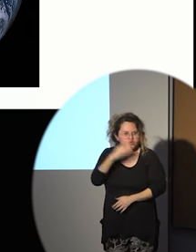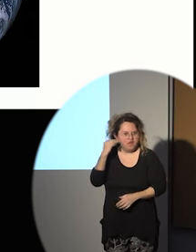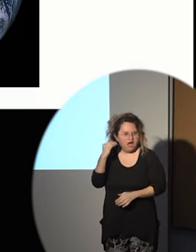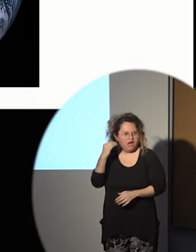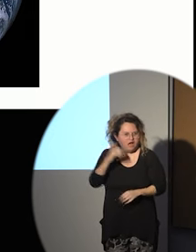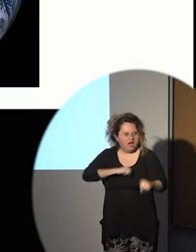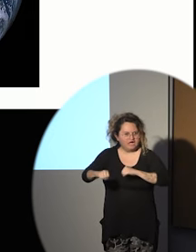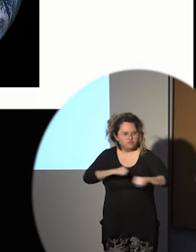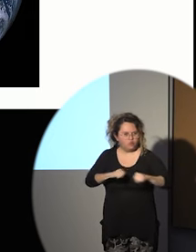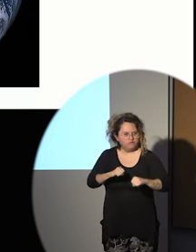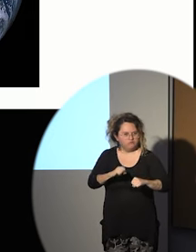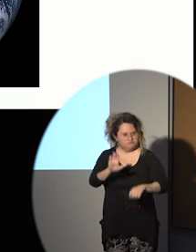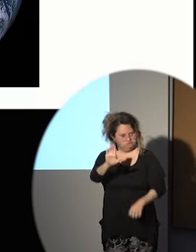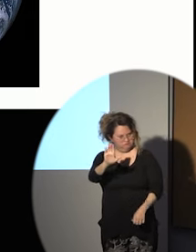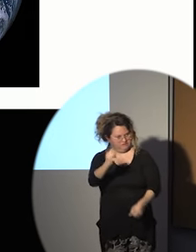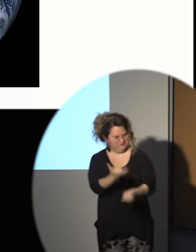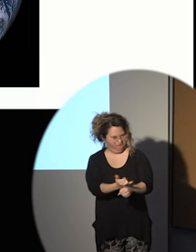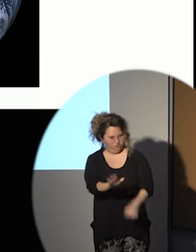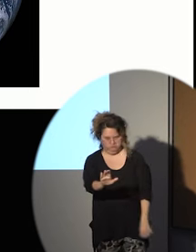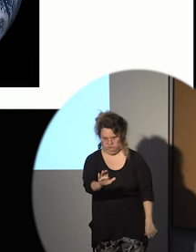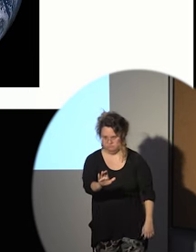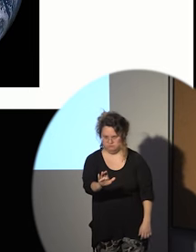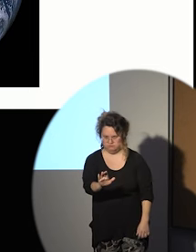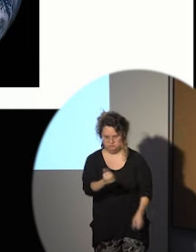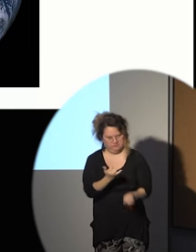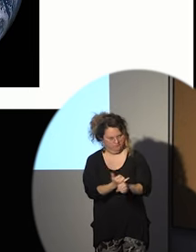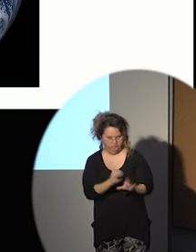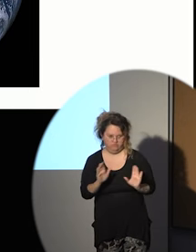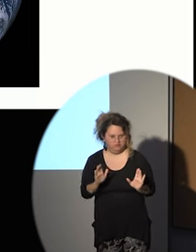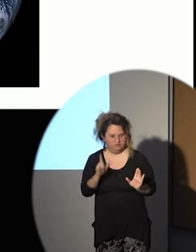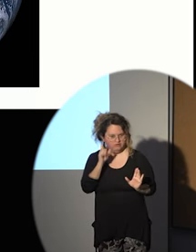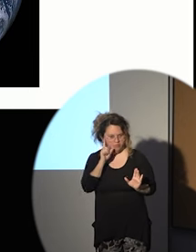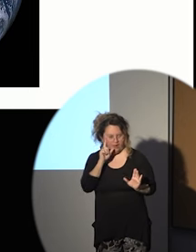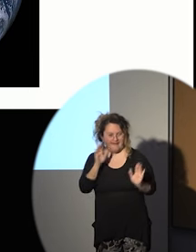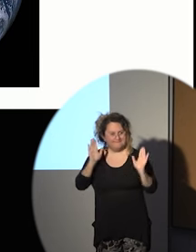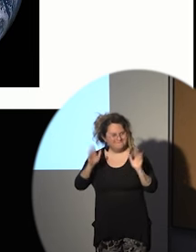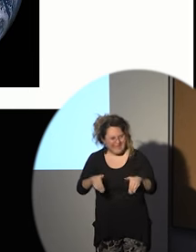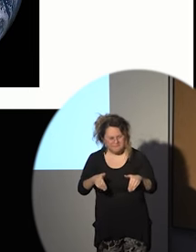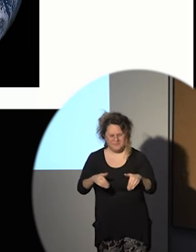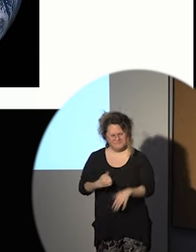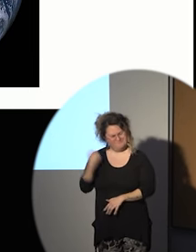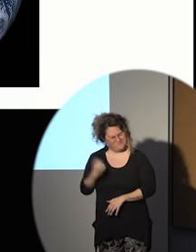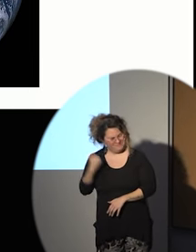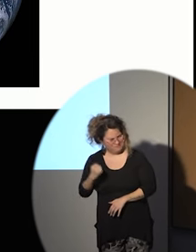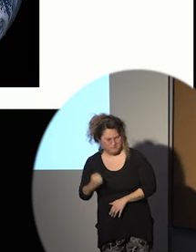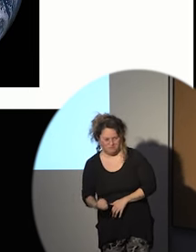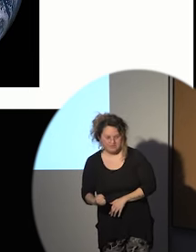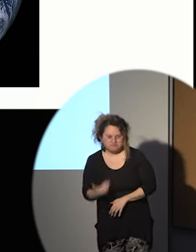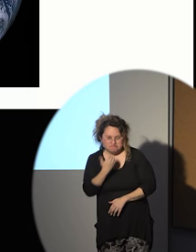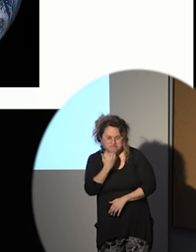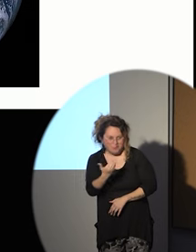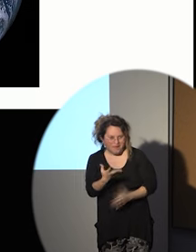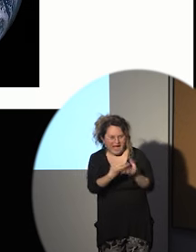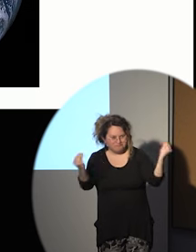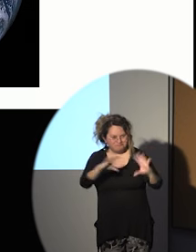Je veux dire, même si toutes les civilisations pouvaient faire tout ce qu'elles voulaient, elles n'arriveraient jamais à détruire la planète Terre. Par contre, vous doutez que cette